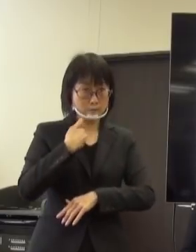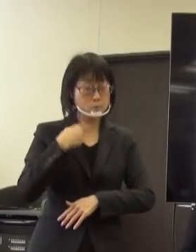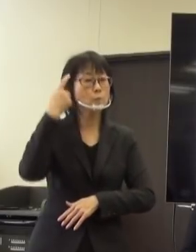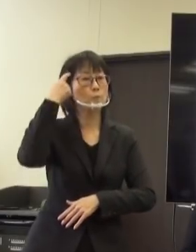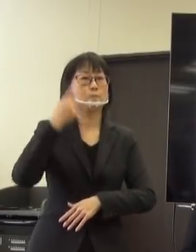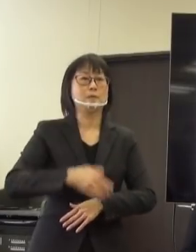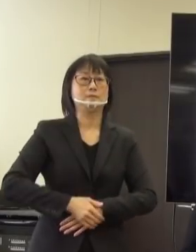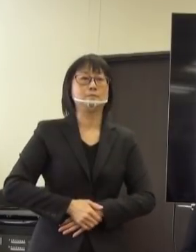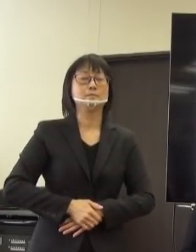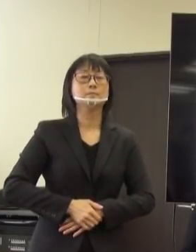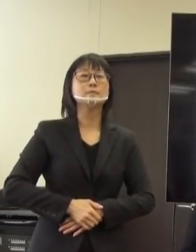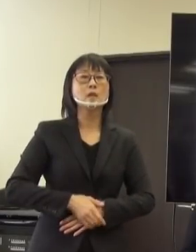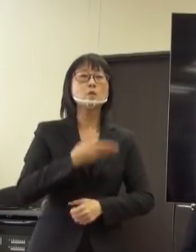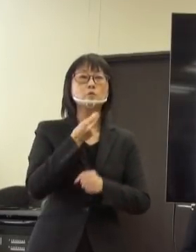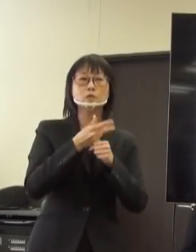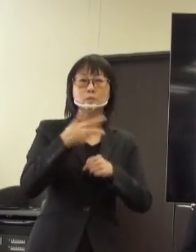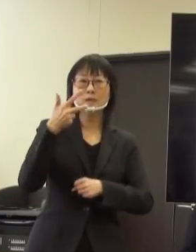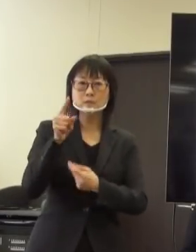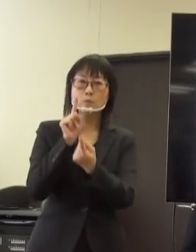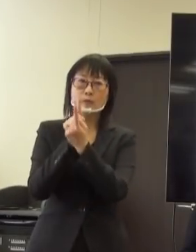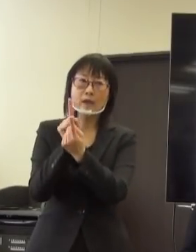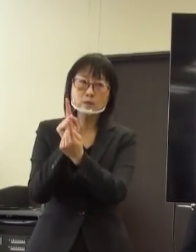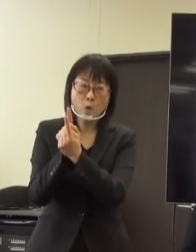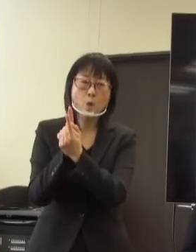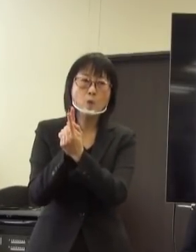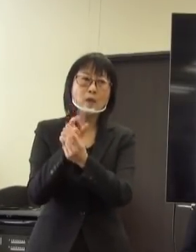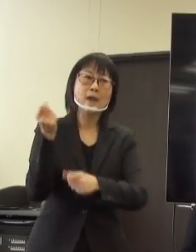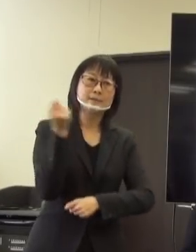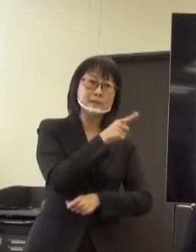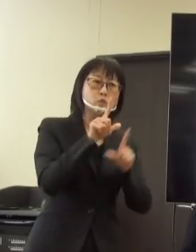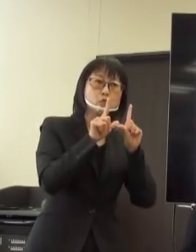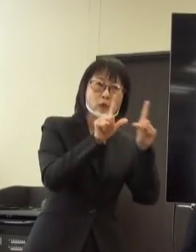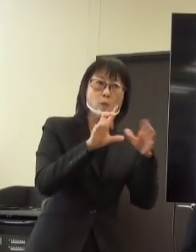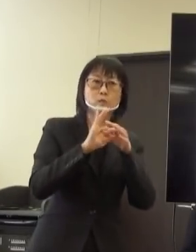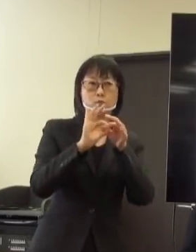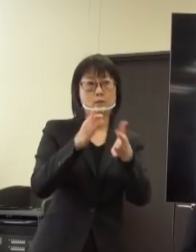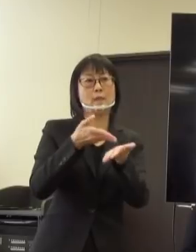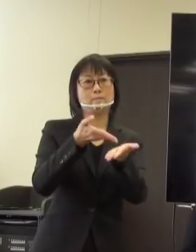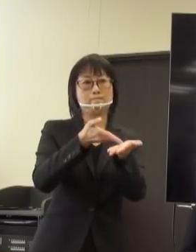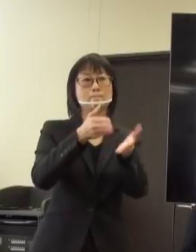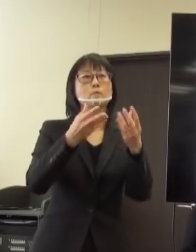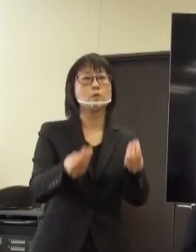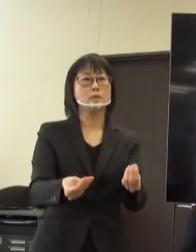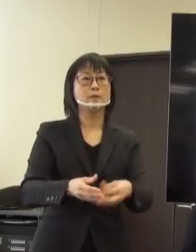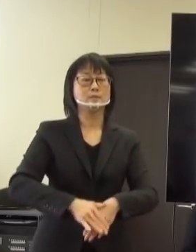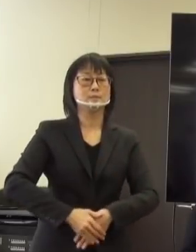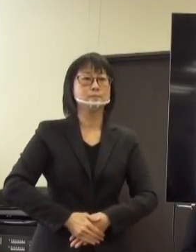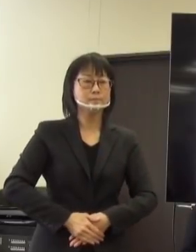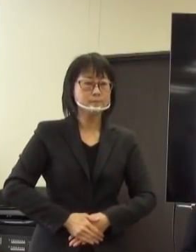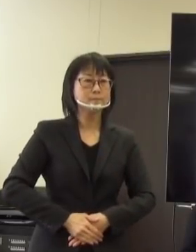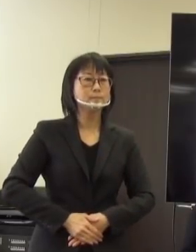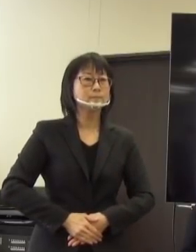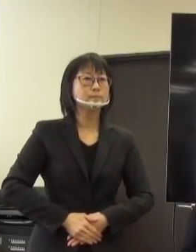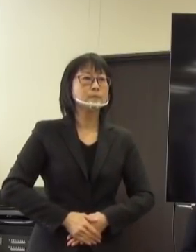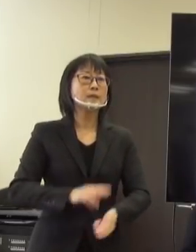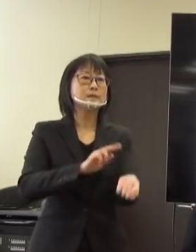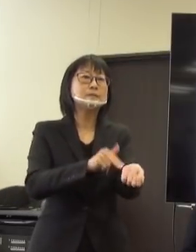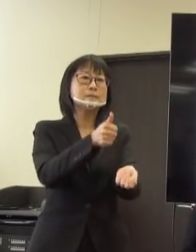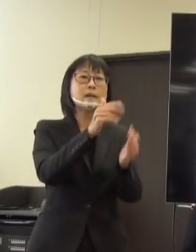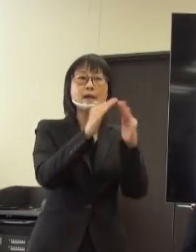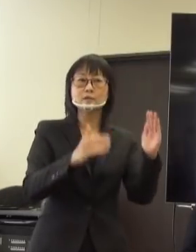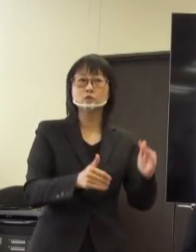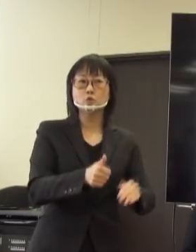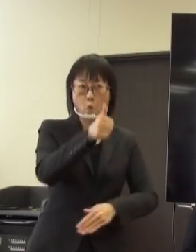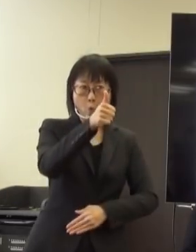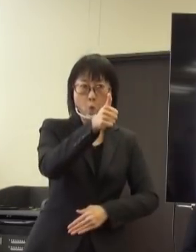から、まあ、緊急警報の概要については以上であります。では医師会長の方からお願いいたします。 福島市医